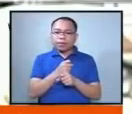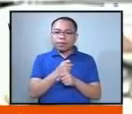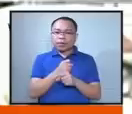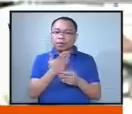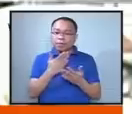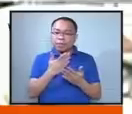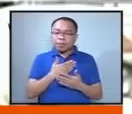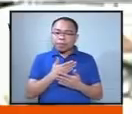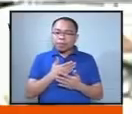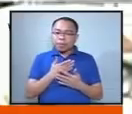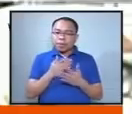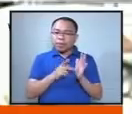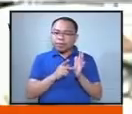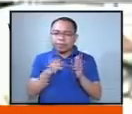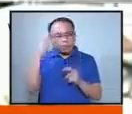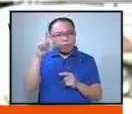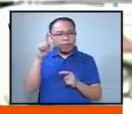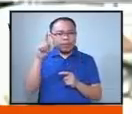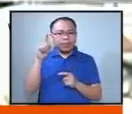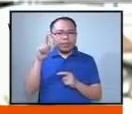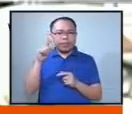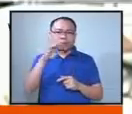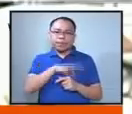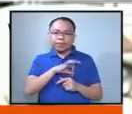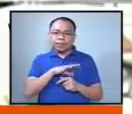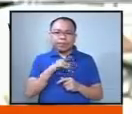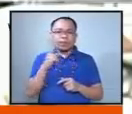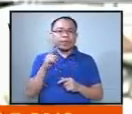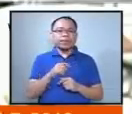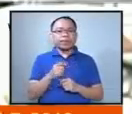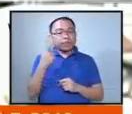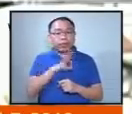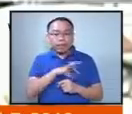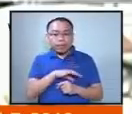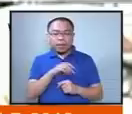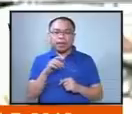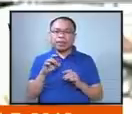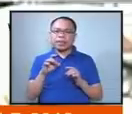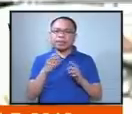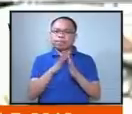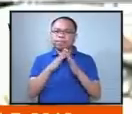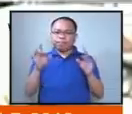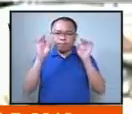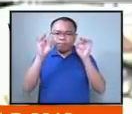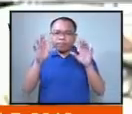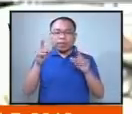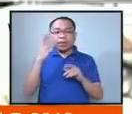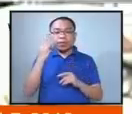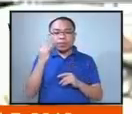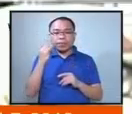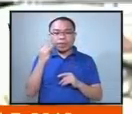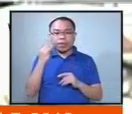appealing to investors to come to the table because it's such a big investment and a big risk. Kaya tinapon nila